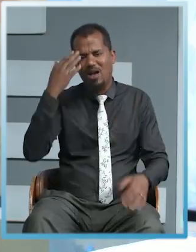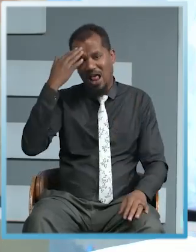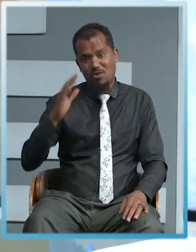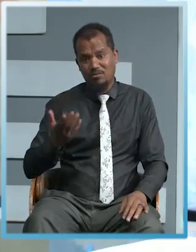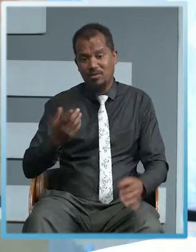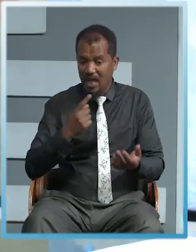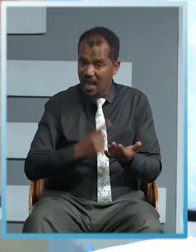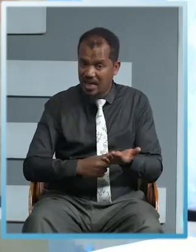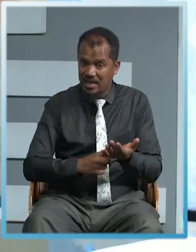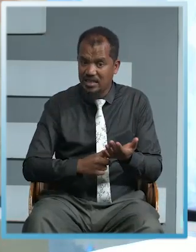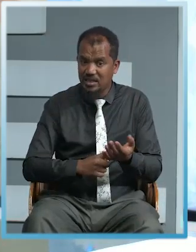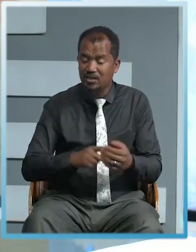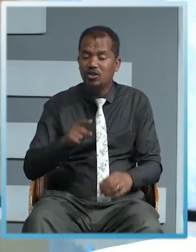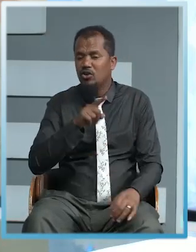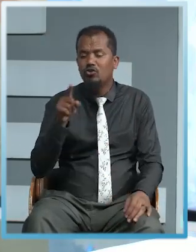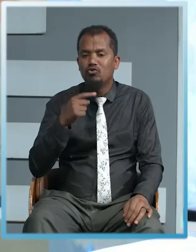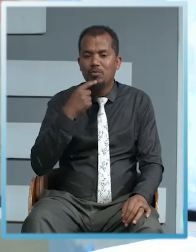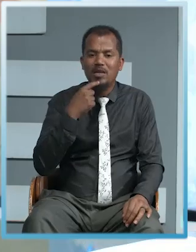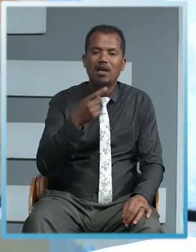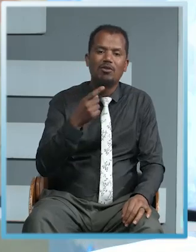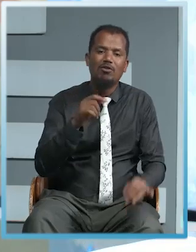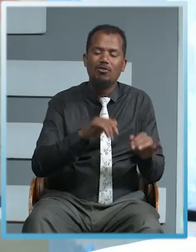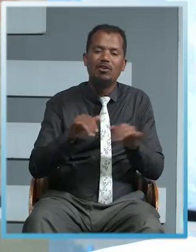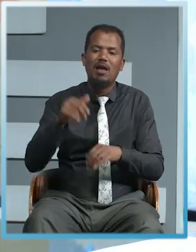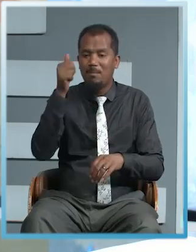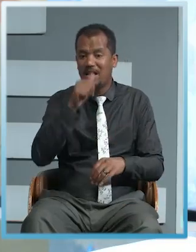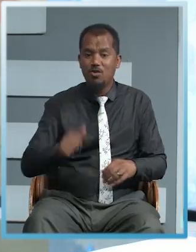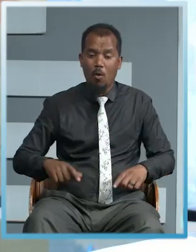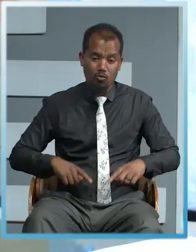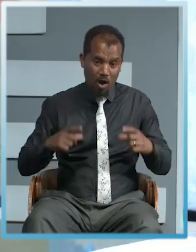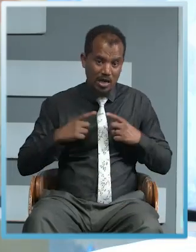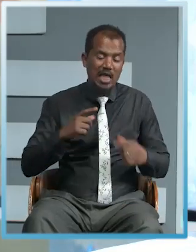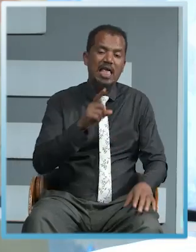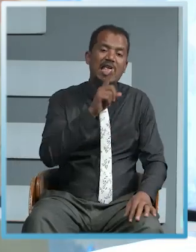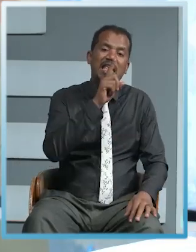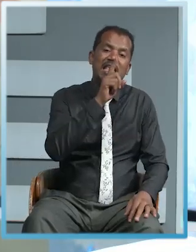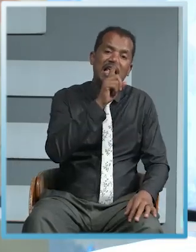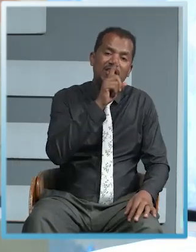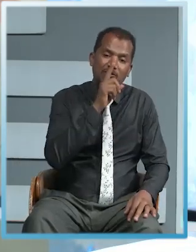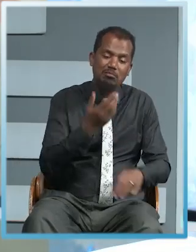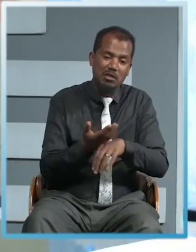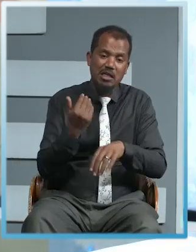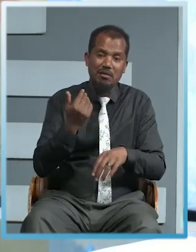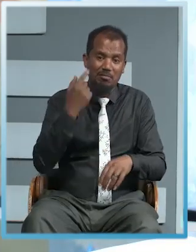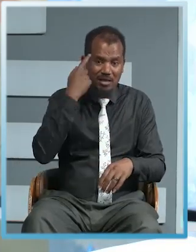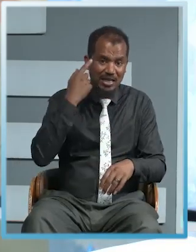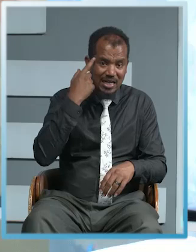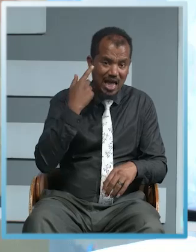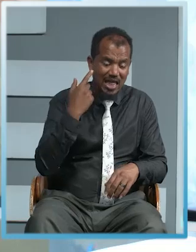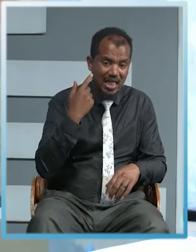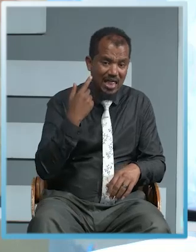አላቅም እኔና ይሄንን እነሱ ቢናገሩ የሚታወቀው እንደማንኛውም ኗሪ የጸጥታ ሁኔታዎች ለምሳሌ ቀደም ሲል በትግራይ